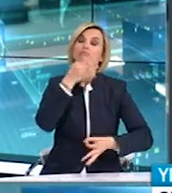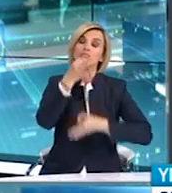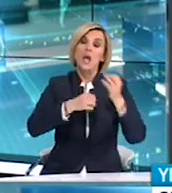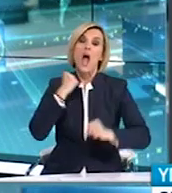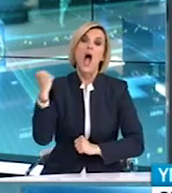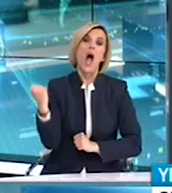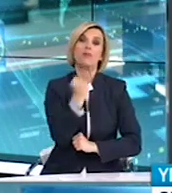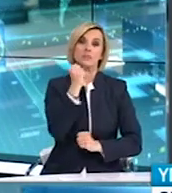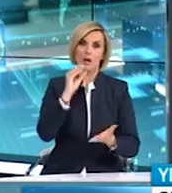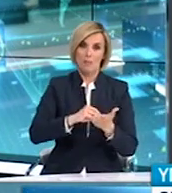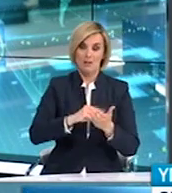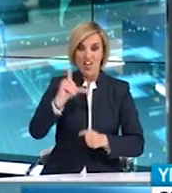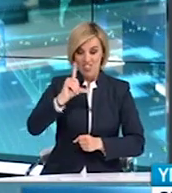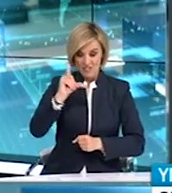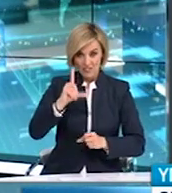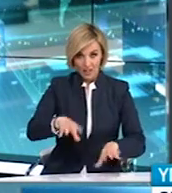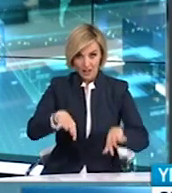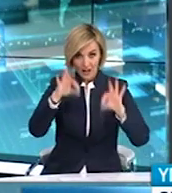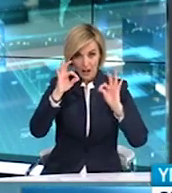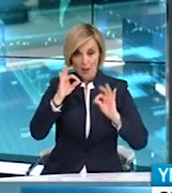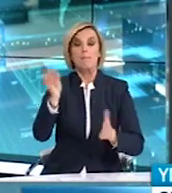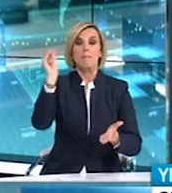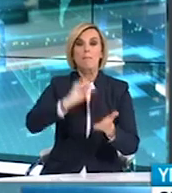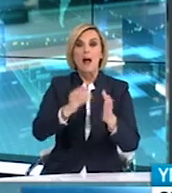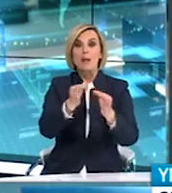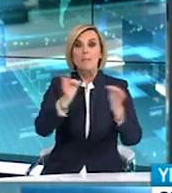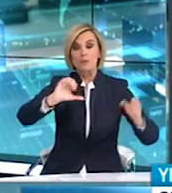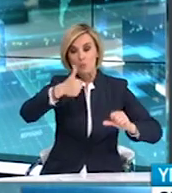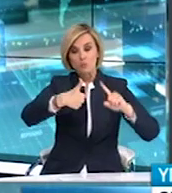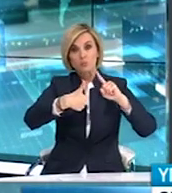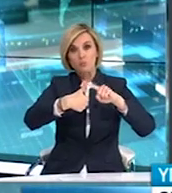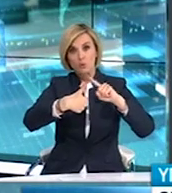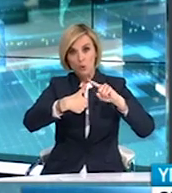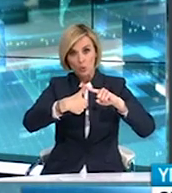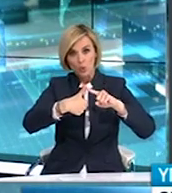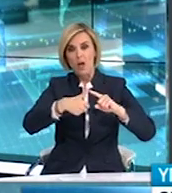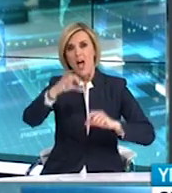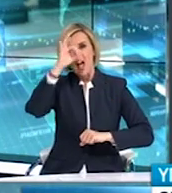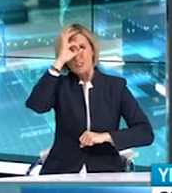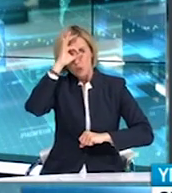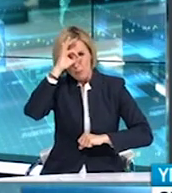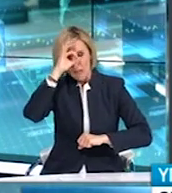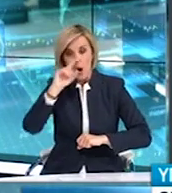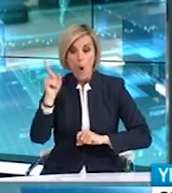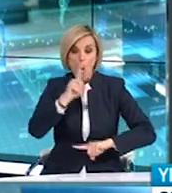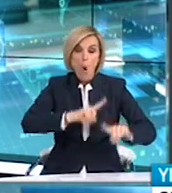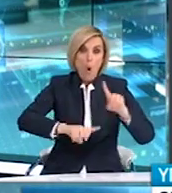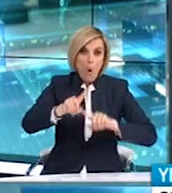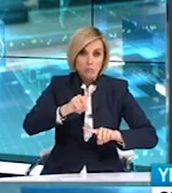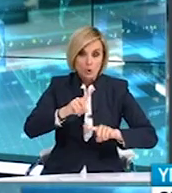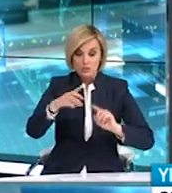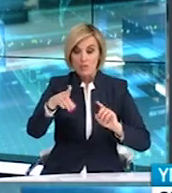τα εξής. Από Δευτέρα, ως πρώτο μέτρο, σε αναφορά της υπηρεσίας μας ή της αστυνομίας για τη μη τήρηση των κανόνων